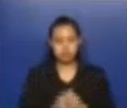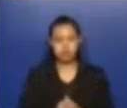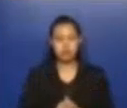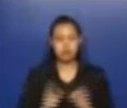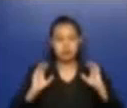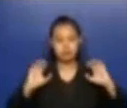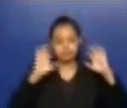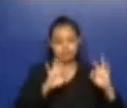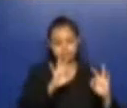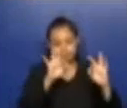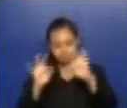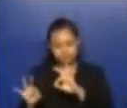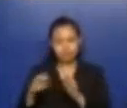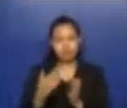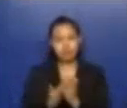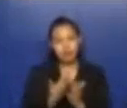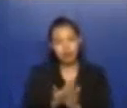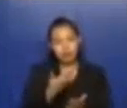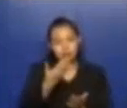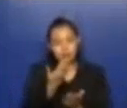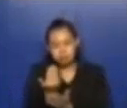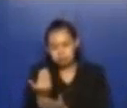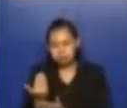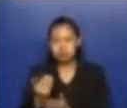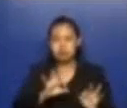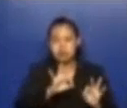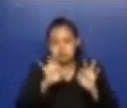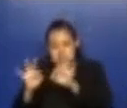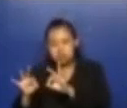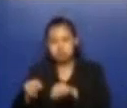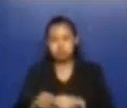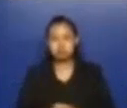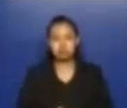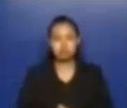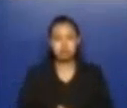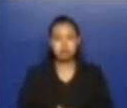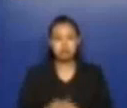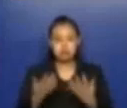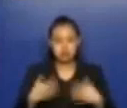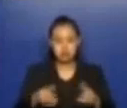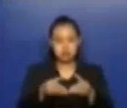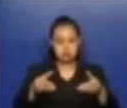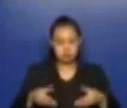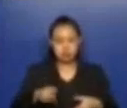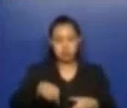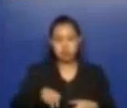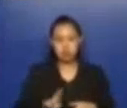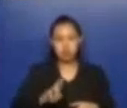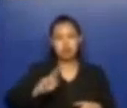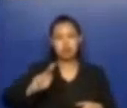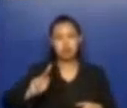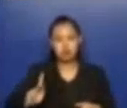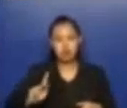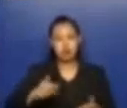ลเลื่อนการจัดเก็บออกไปและในที่สุดก็ออกพระราชกฤษฎีกาลดภ